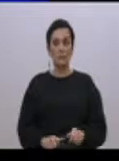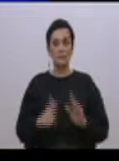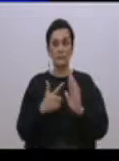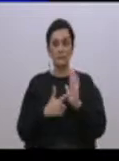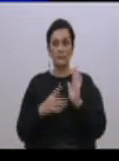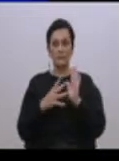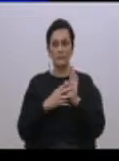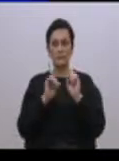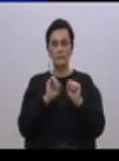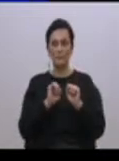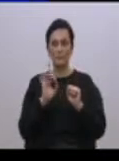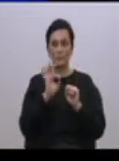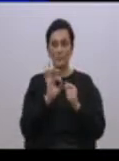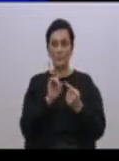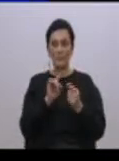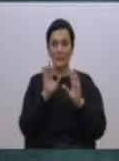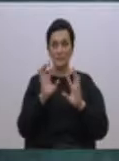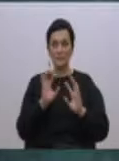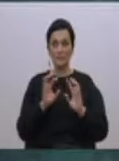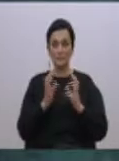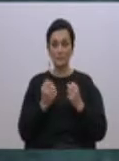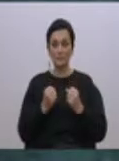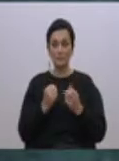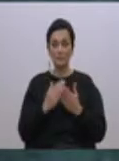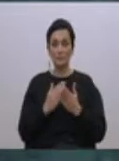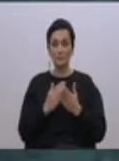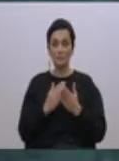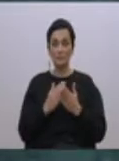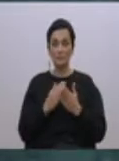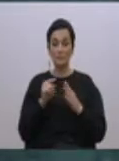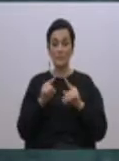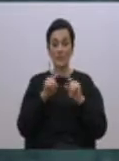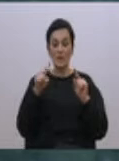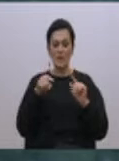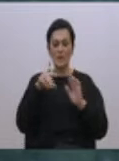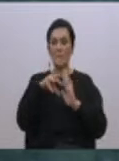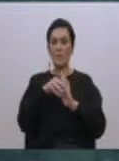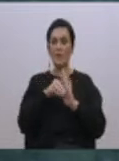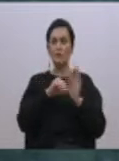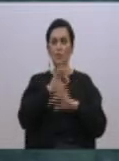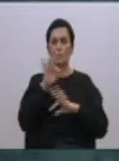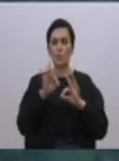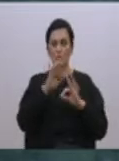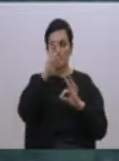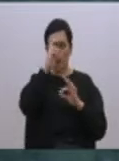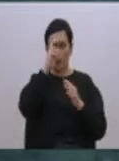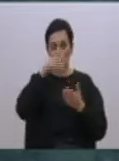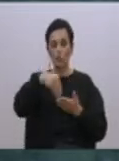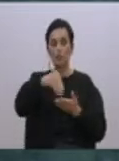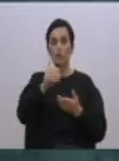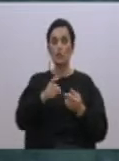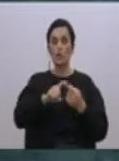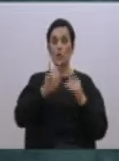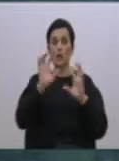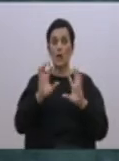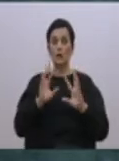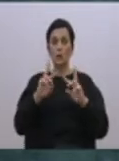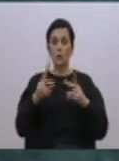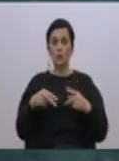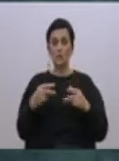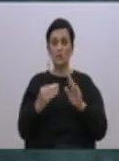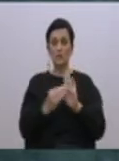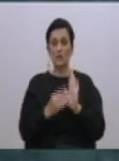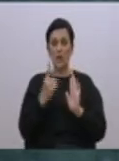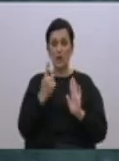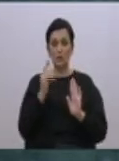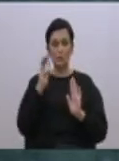Samodat schameti mochen, nu-i țin aandegi, canon mirebulia. Am o epachet și emuali proiecte, sahamțuva, șesri, doi, șesri, sahel canon și țulebi șetani stau o bază,